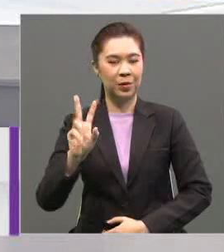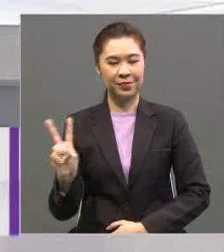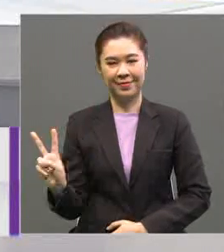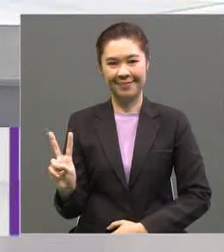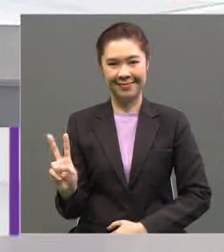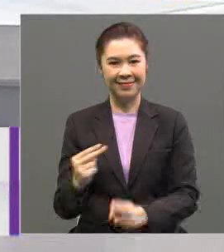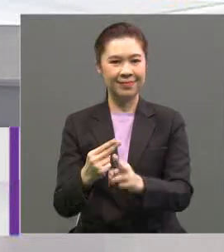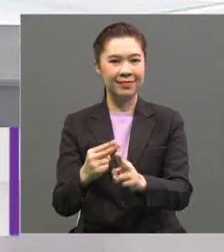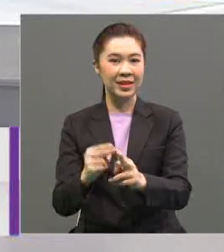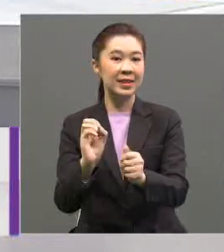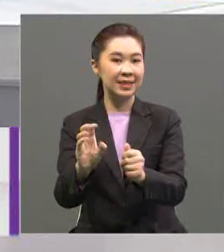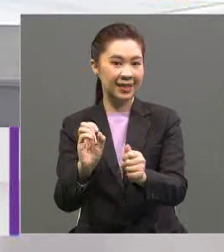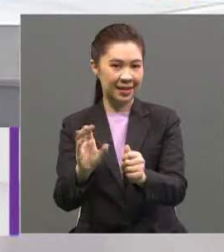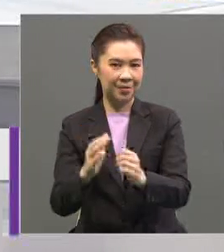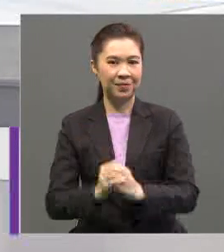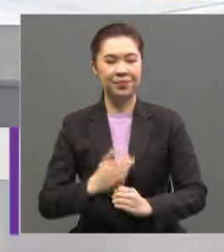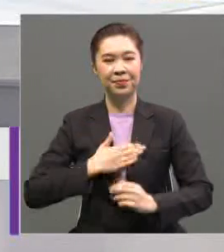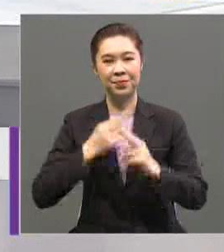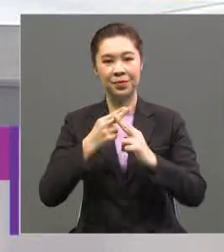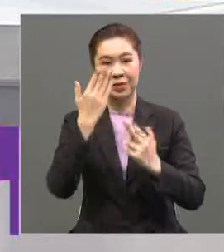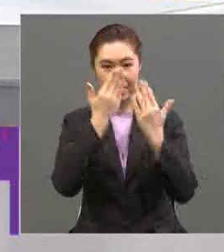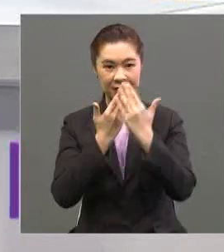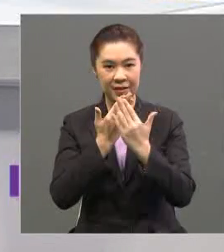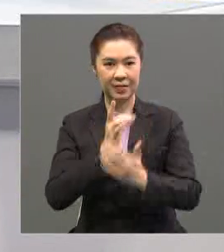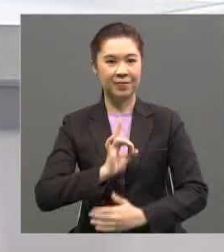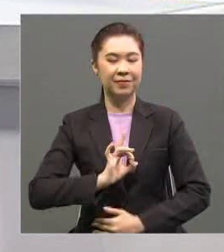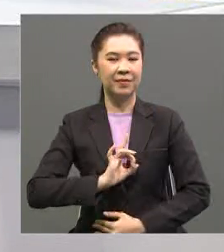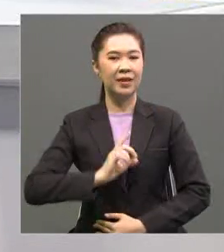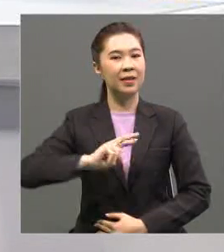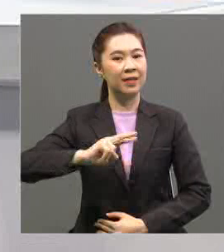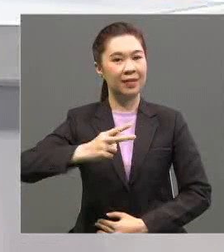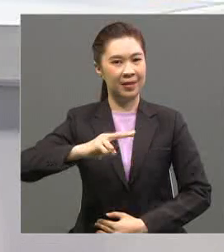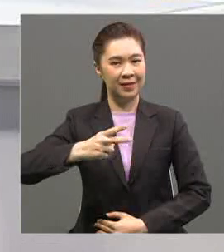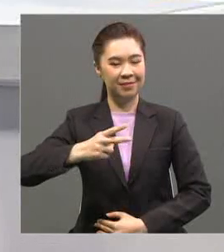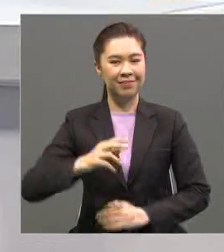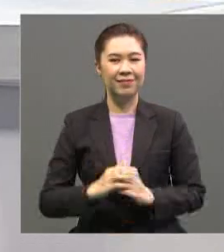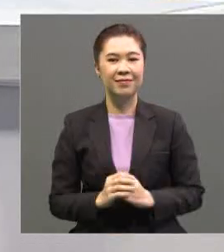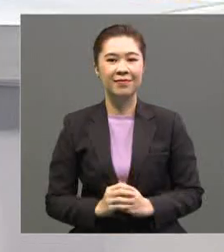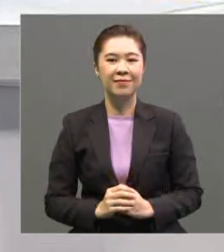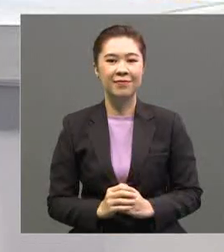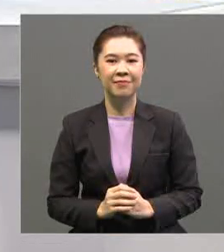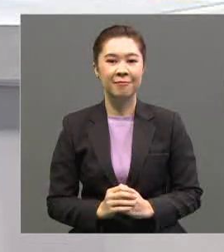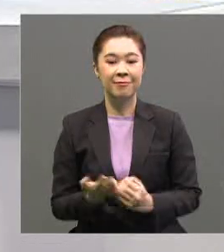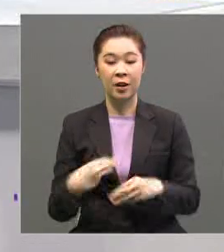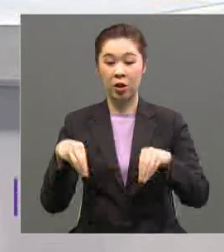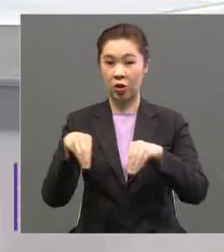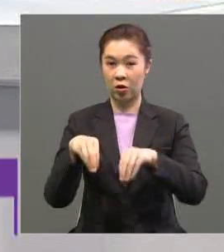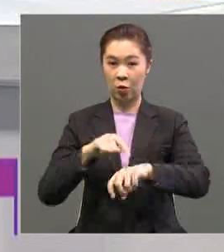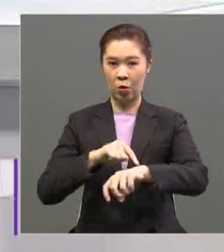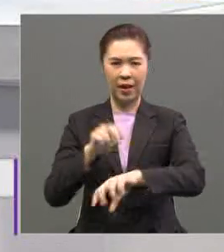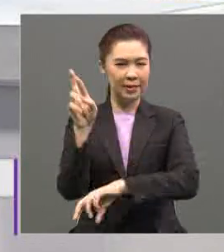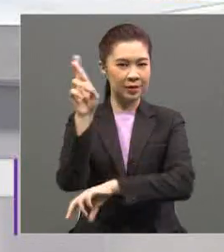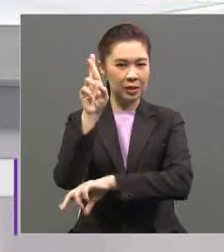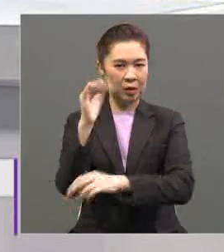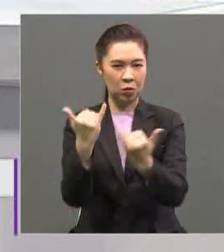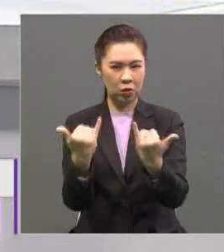ศักดิ์ขอบเขตดิฉันปฐมาพรหันชันชัยส่วนล่างประสามือนะคะวันนี้พบกับอาจารย์กนกอ่อนวงคำหารค่ะ ช่วงใกล้ๆเที่ยงแบบนี้นะโ